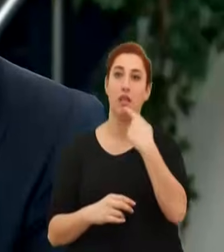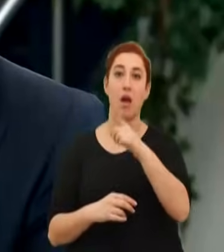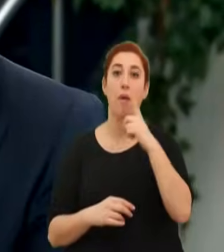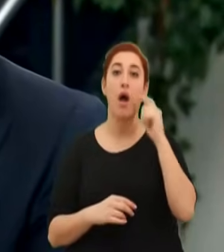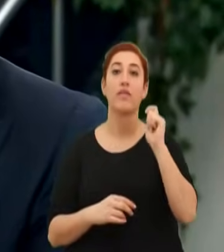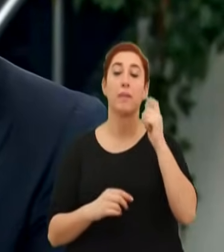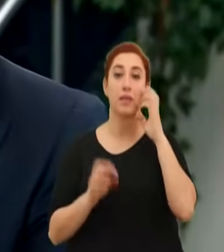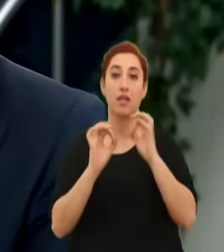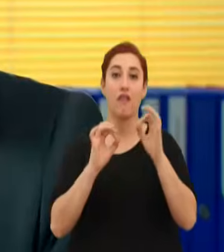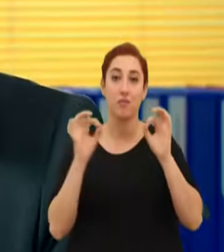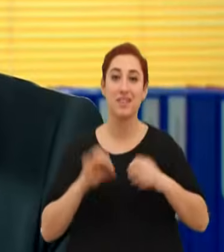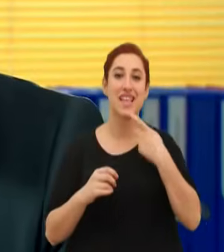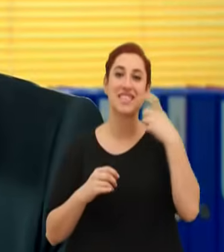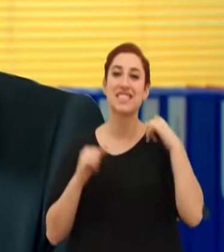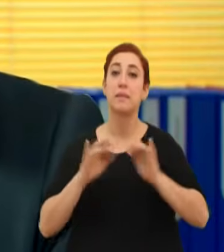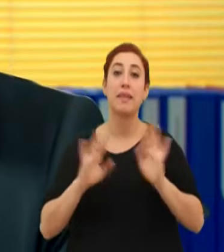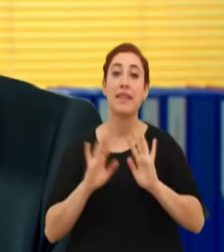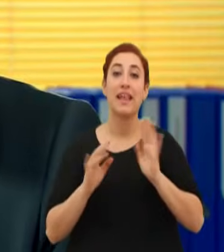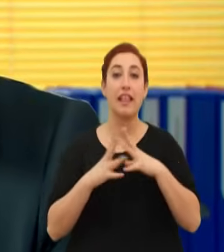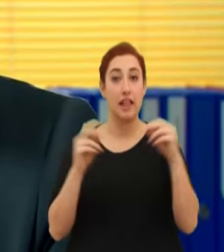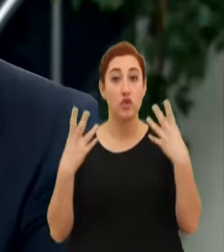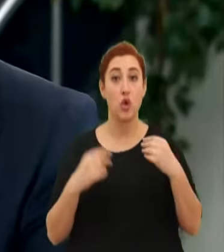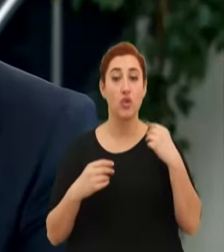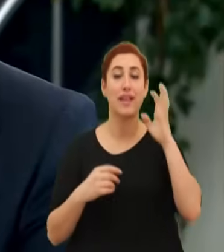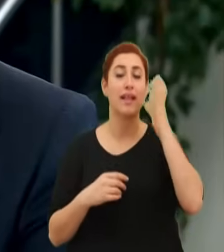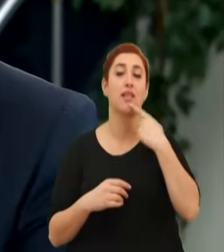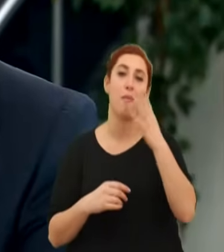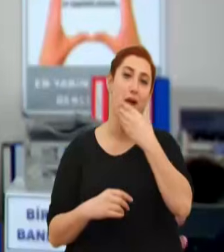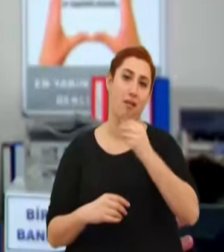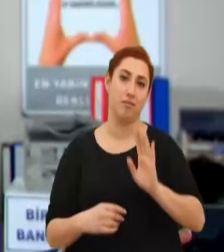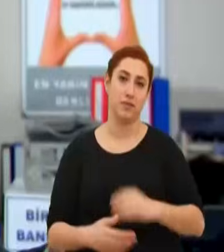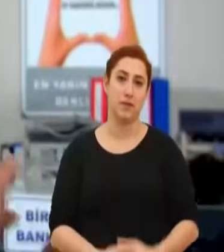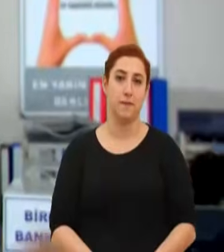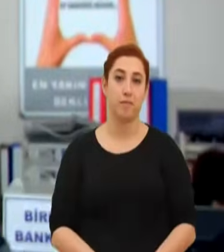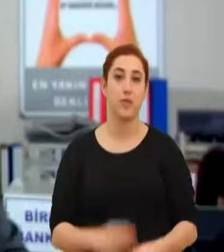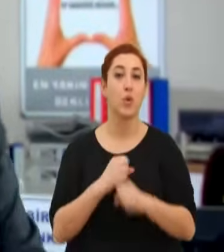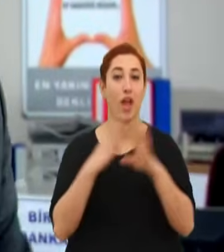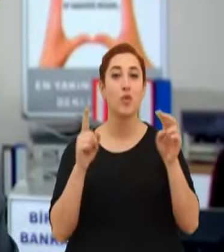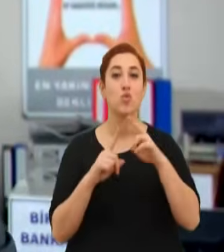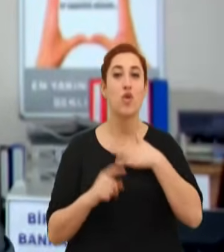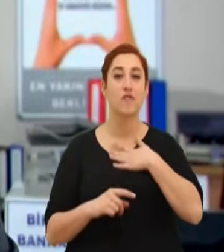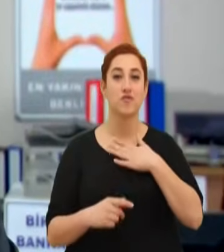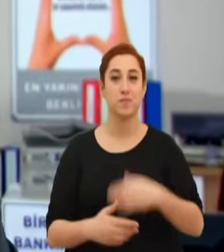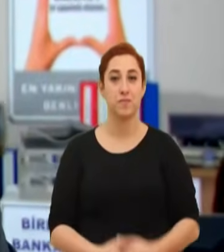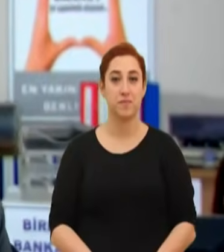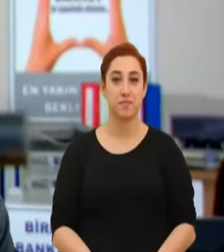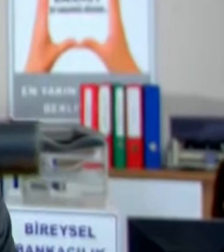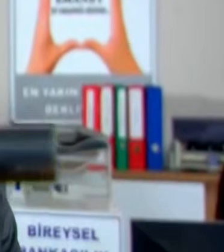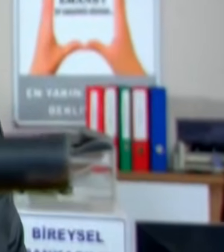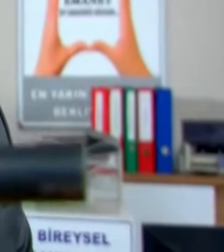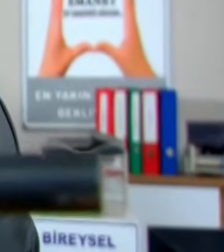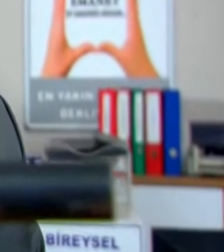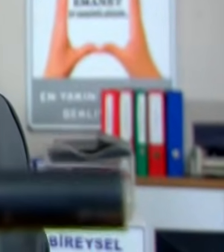adam tedavi görüyor. Artık eskisi gibi değil, iyileşiyor, deli falan deme, ayıp oluyor. Günaydın Nurhancığım. Müdür Lütfü